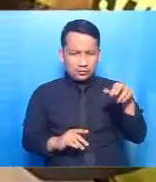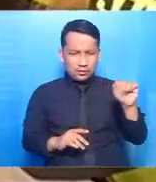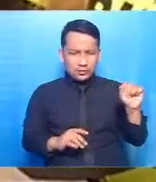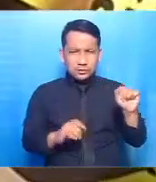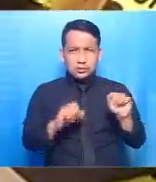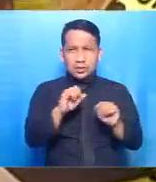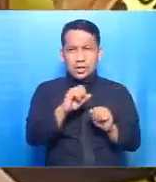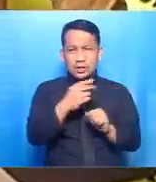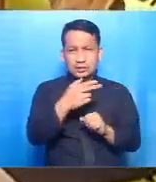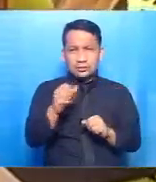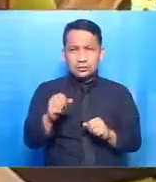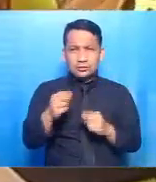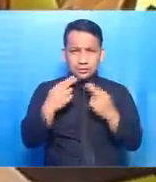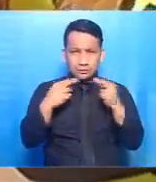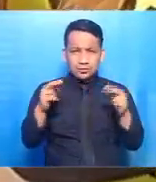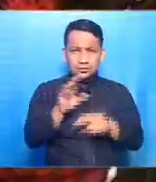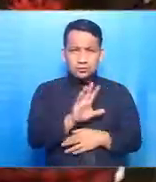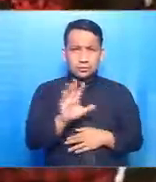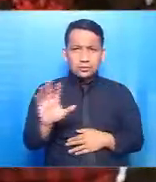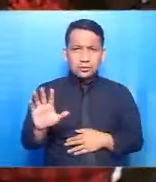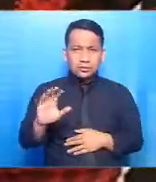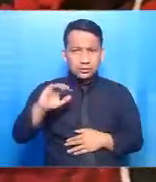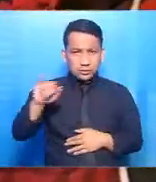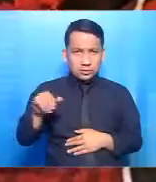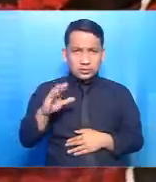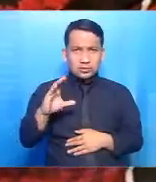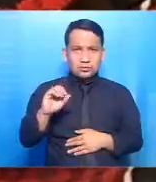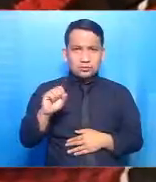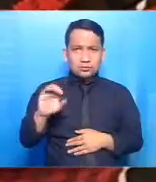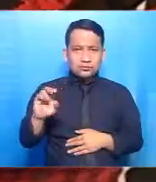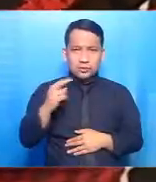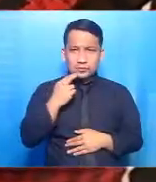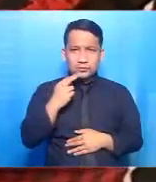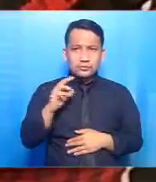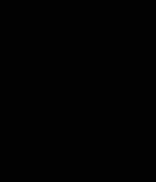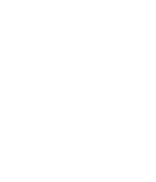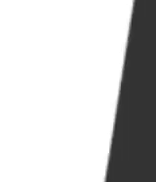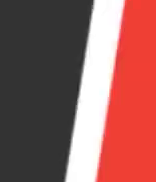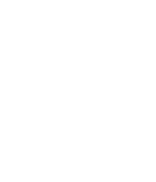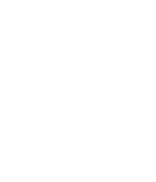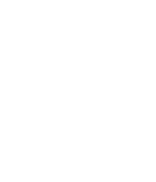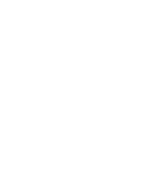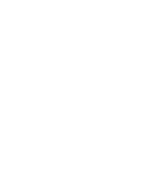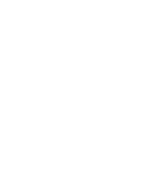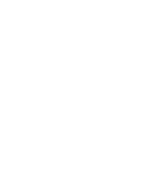Nagbabalita mula sa Frontline, JC Cosico, News 5.